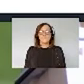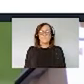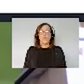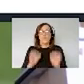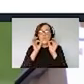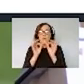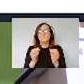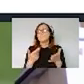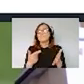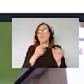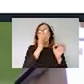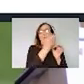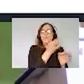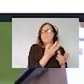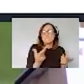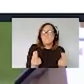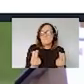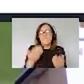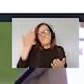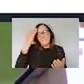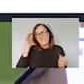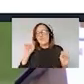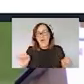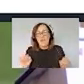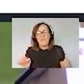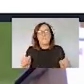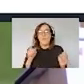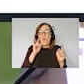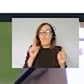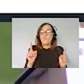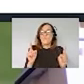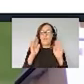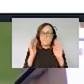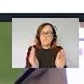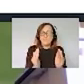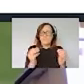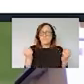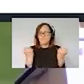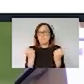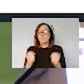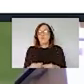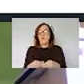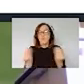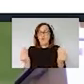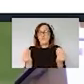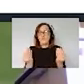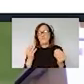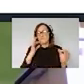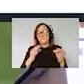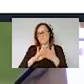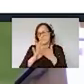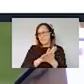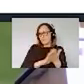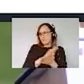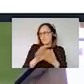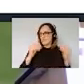Dobrze, do czego quizy? Wiadomo, aktywność, utrzymanie uwagi bardzo mocno w trakcie, rozwiewanie wątpliwości, jeśli